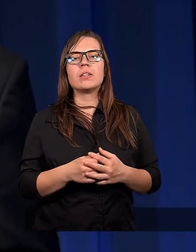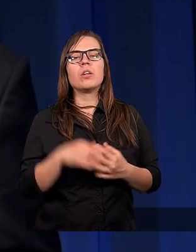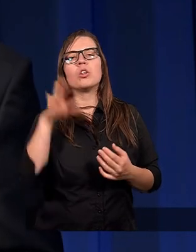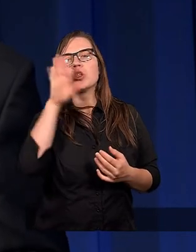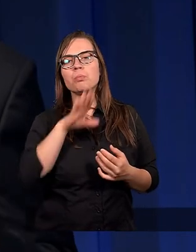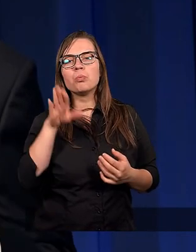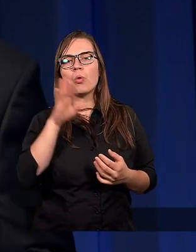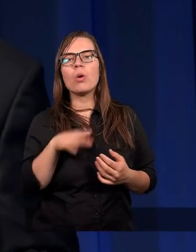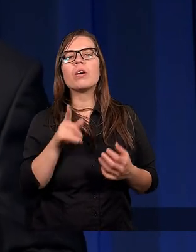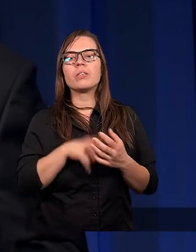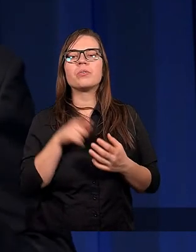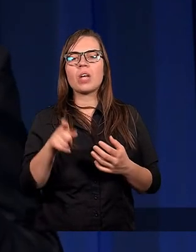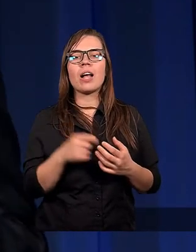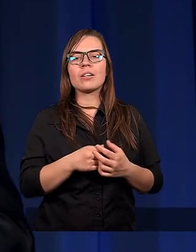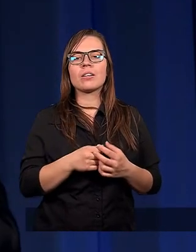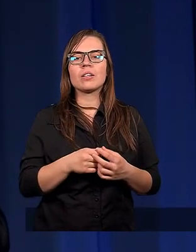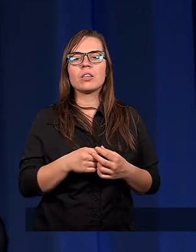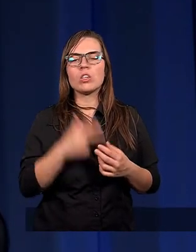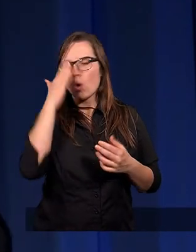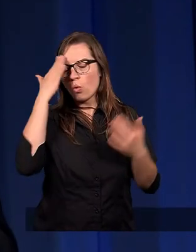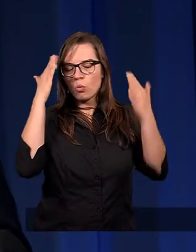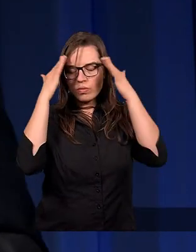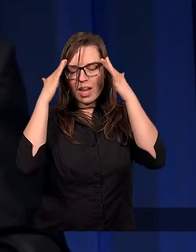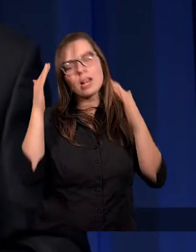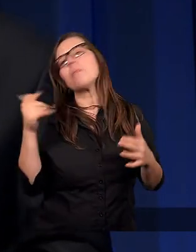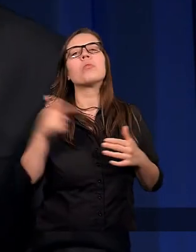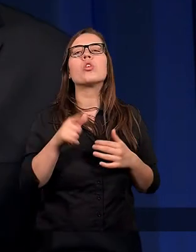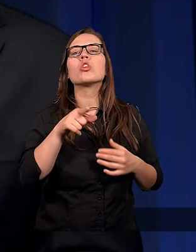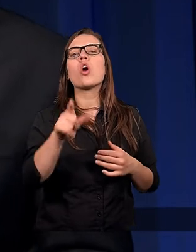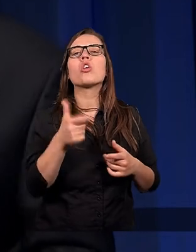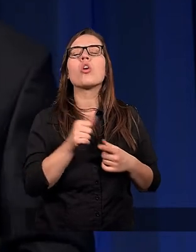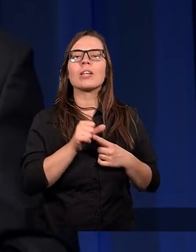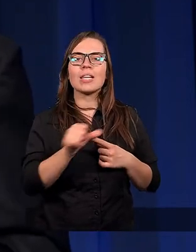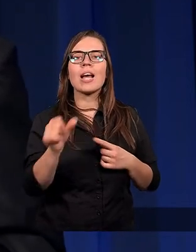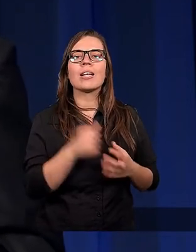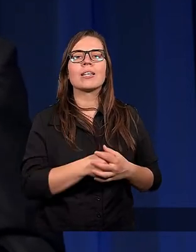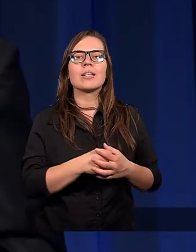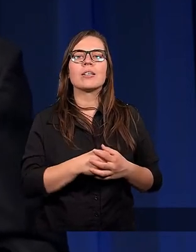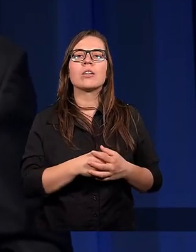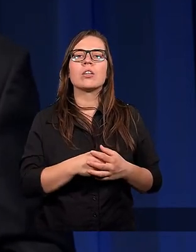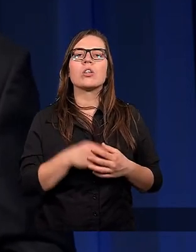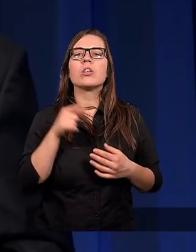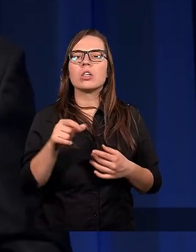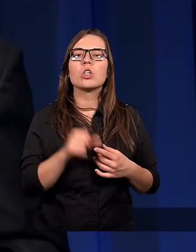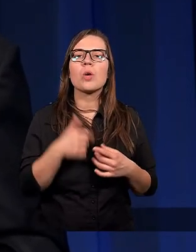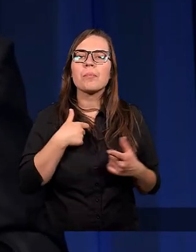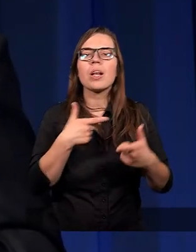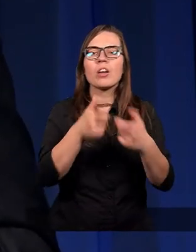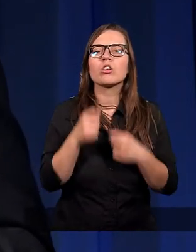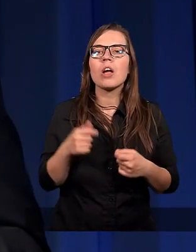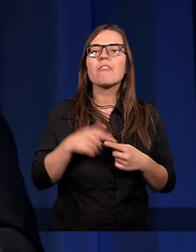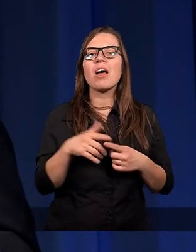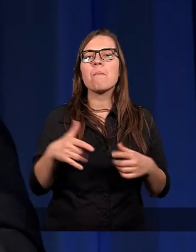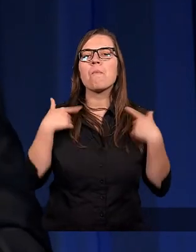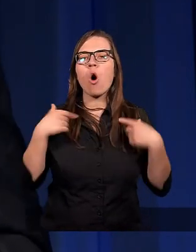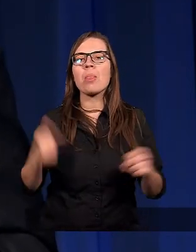Bóg budzić, uświadamiać ludzi, że to, co jest, już niedługo się odmieni. Wielka potęga,